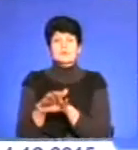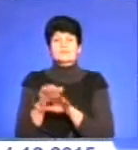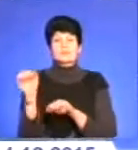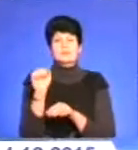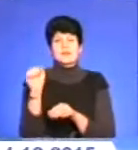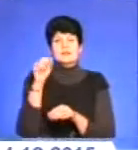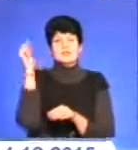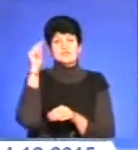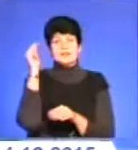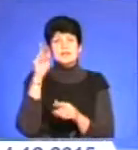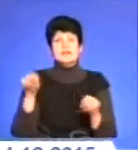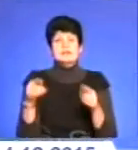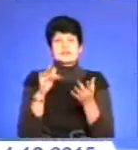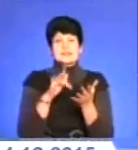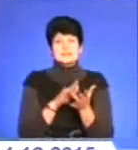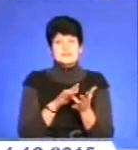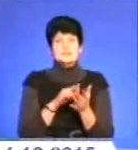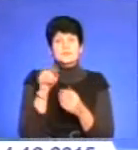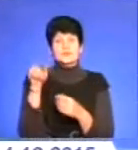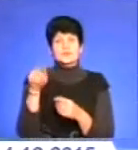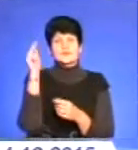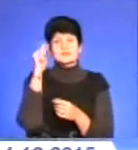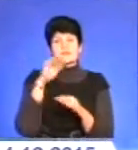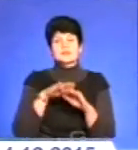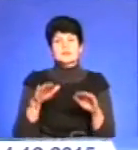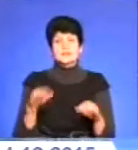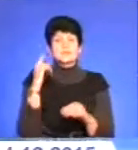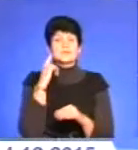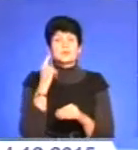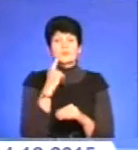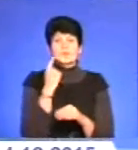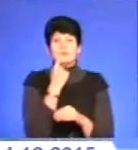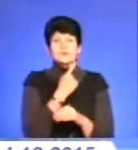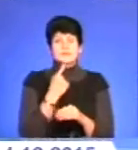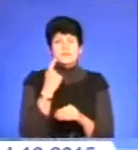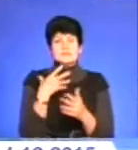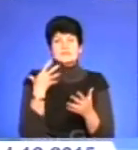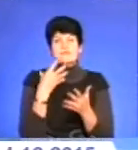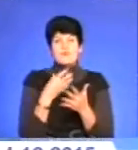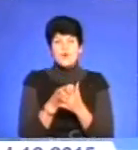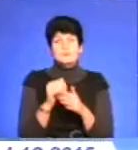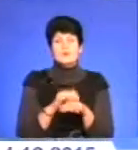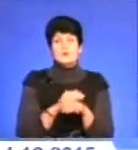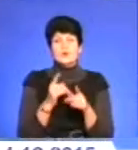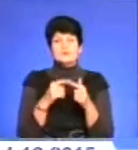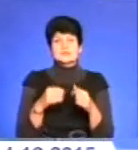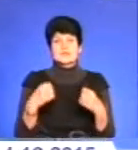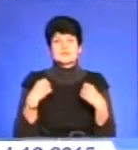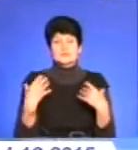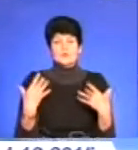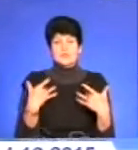Требовлянського навчально-реабілітаційного центру. Тут навчаються діти з вадами слуху і мовлення. Для свого благодійника вони організували святковий